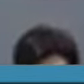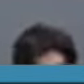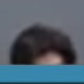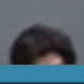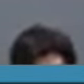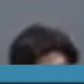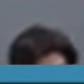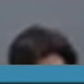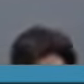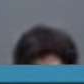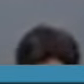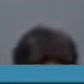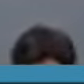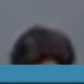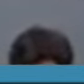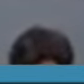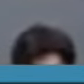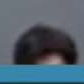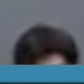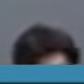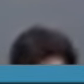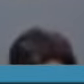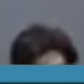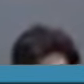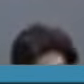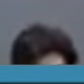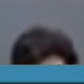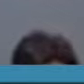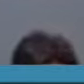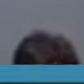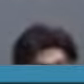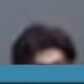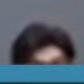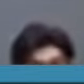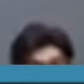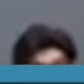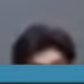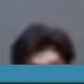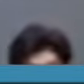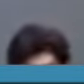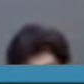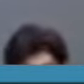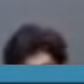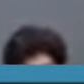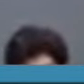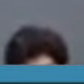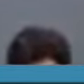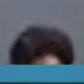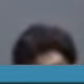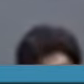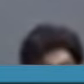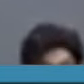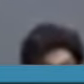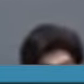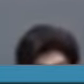ประกอบด้วย1แก้มลิงกุดเคง2แก้มลิงกุดลม3แก้มลิงกุดซีเท่าและอยู่ระหว่างการดำเนินการ1โครงการคือโคร